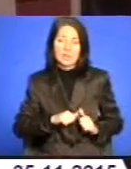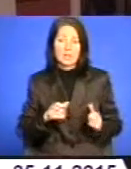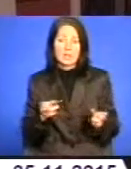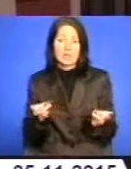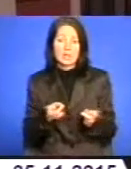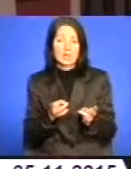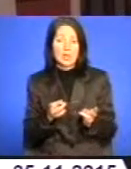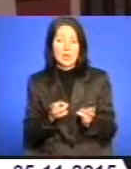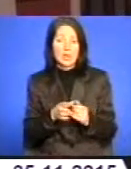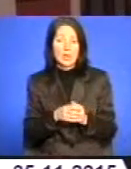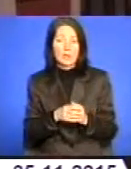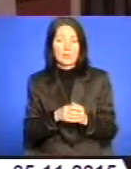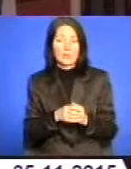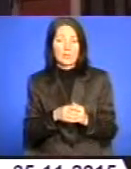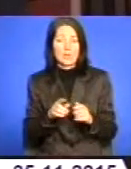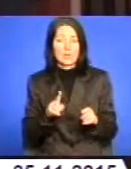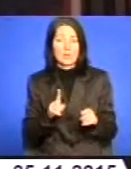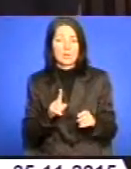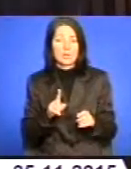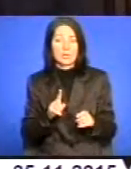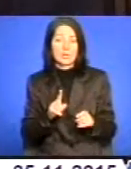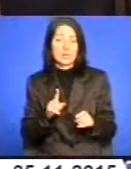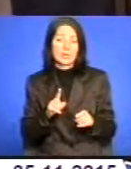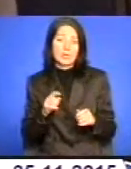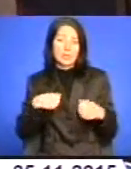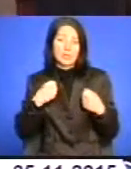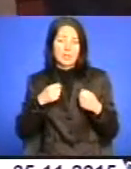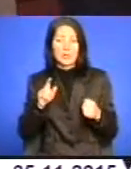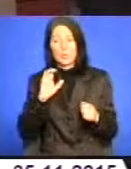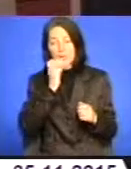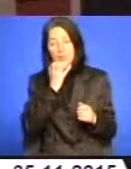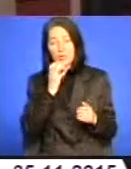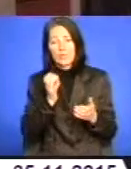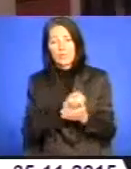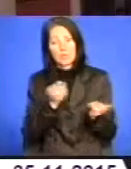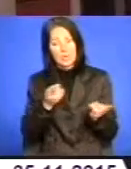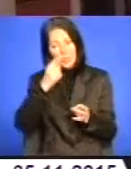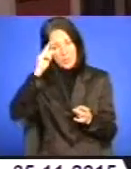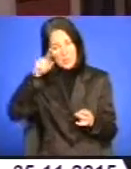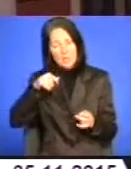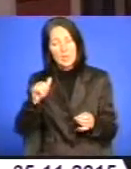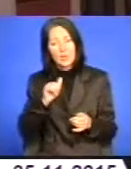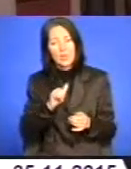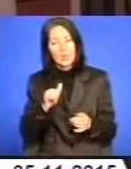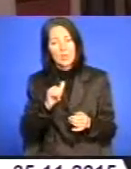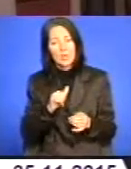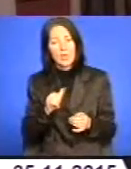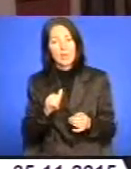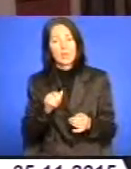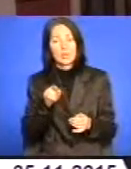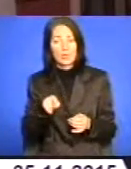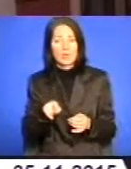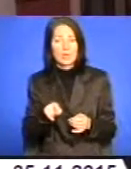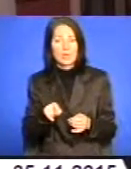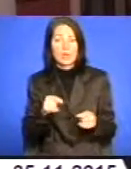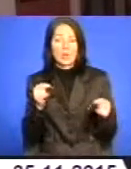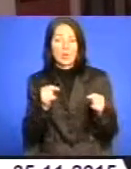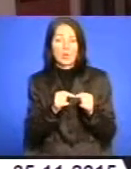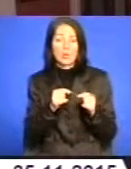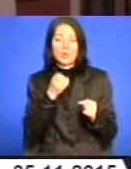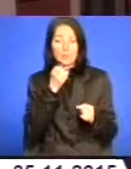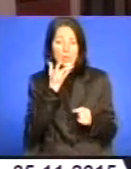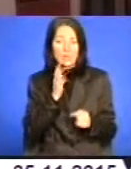щоб, ну, щось серйозно вийшло. Ну, треба знати, ну, куди. І тоді, ну, точно